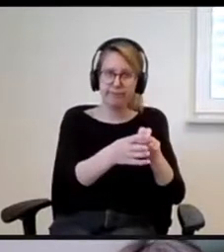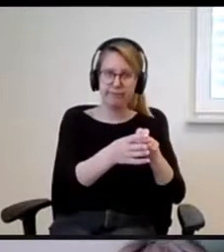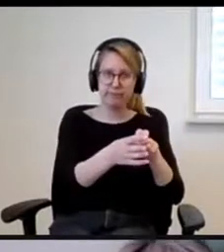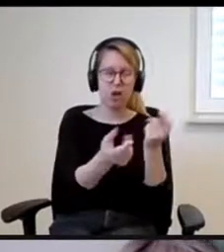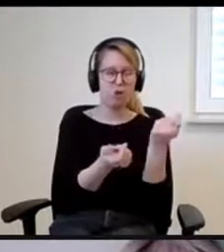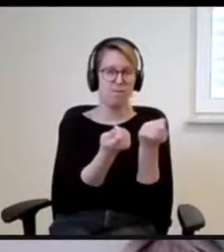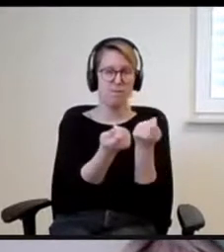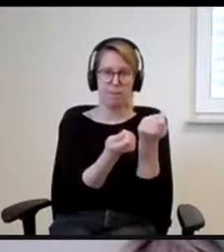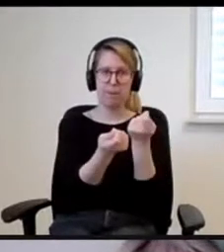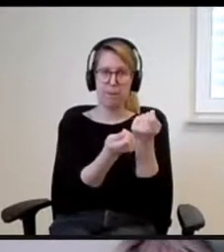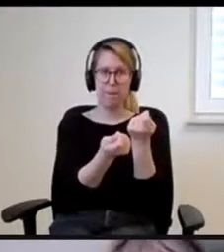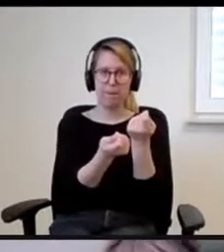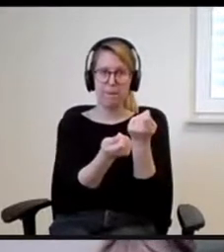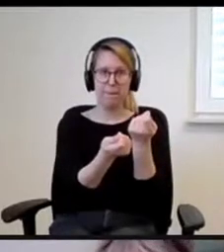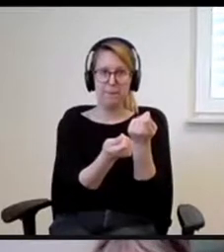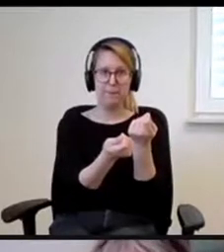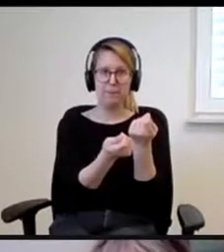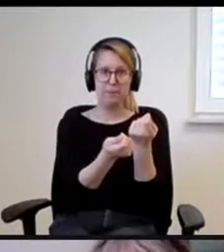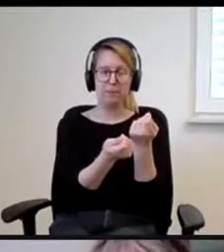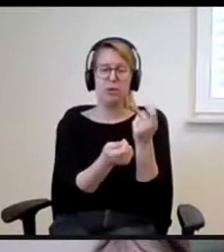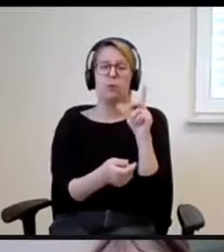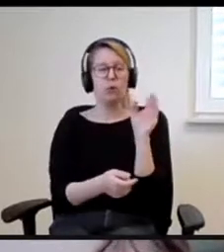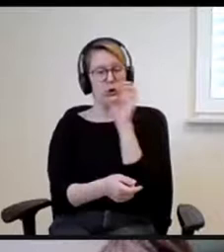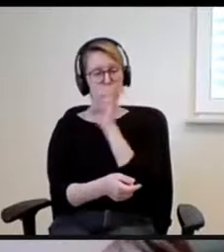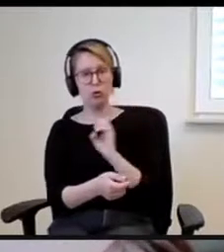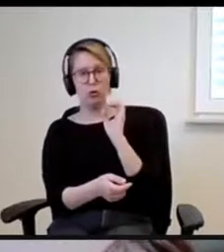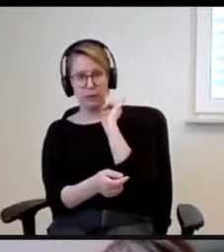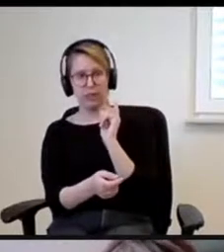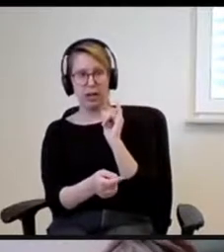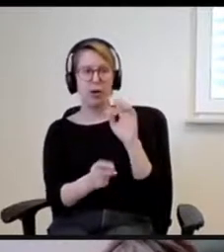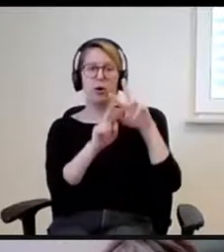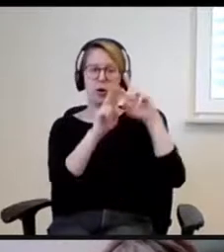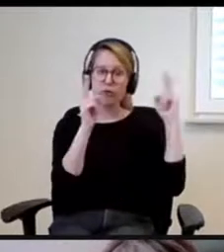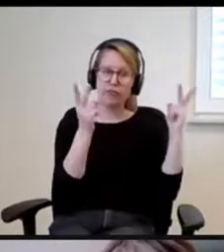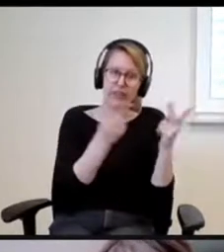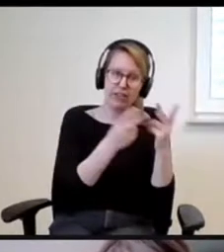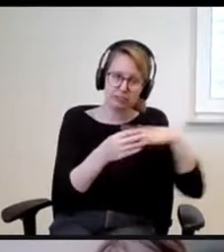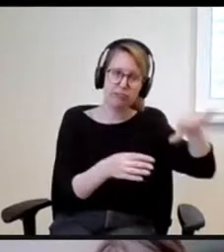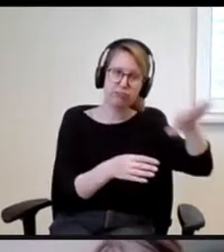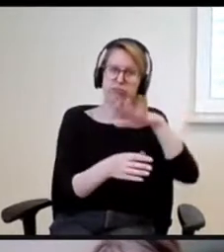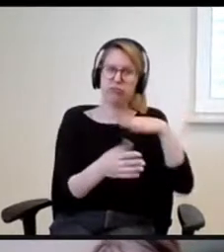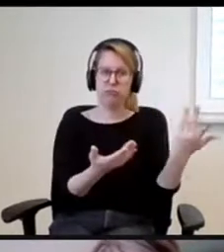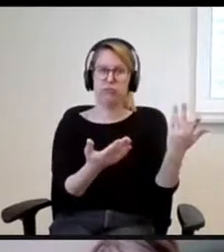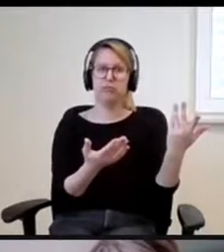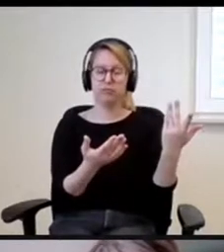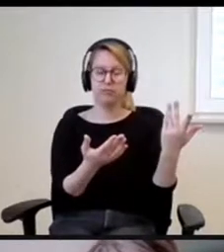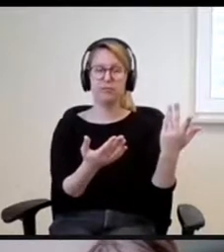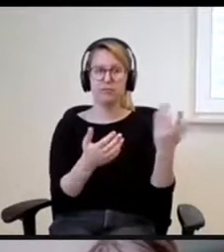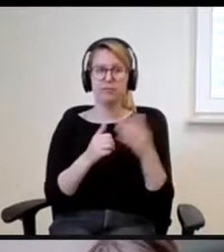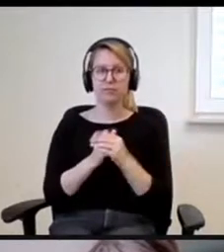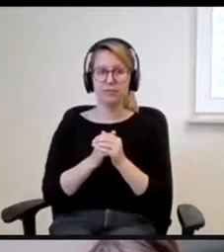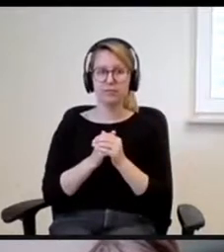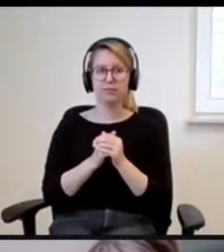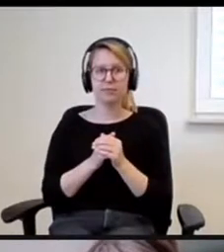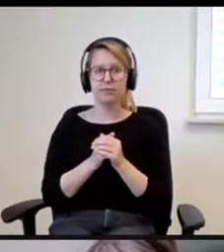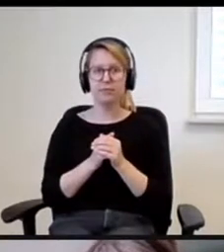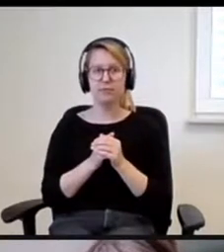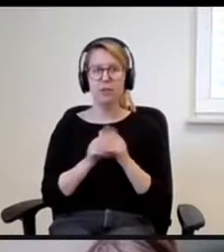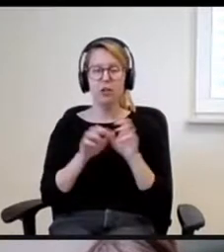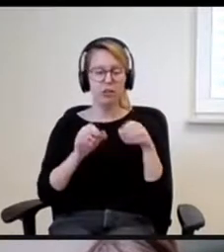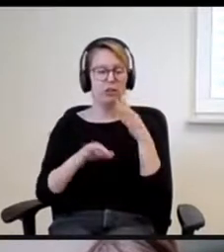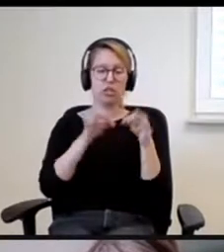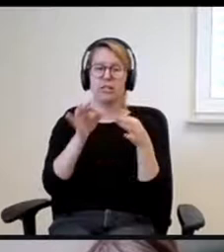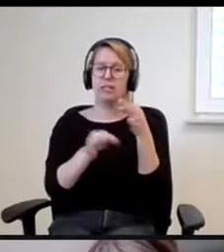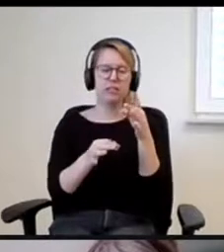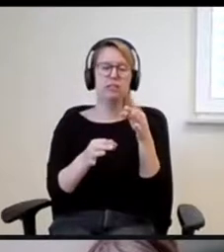l'Union européenne. Donc, il y a cette dimension-là. Vous pouvez la lire dans la stratégie. Et puis, je